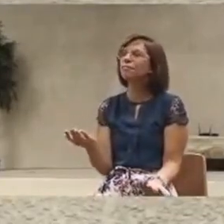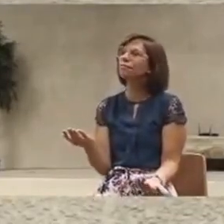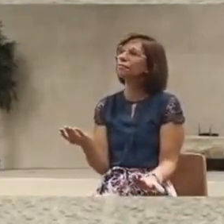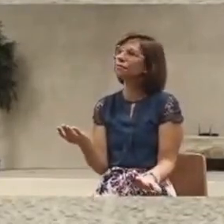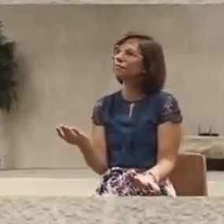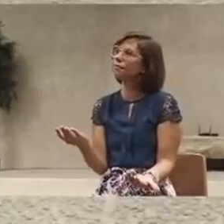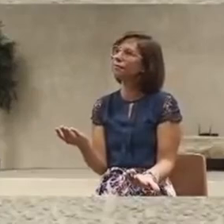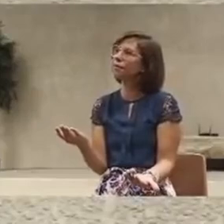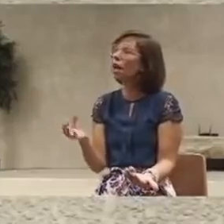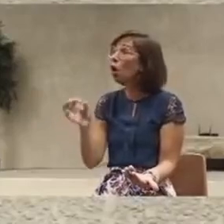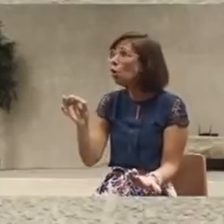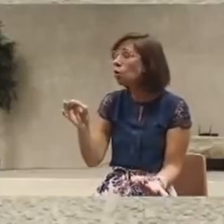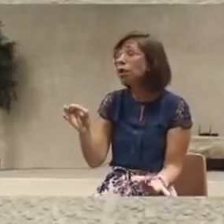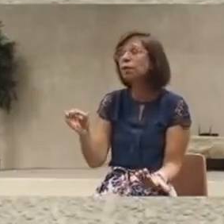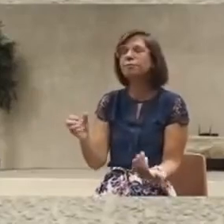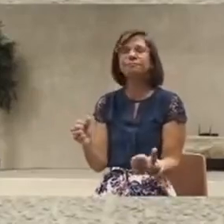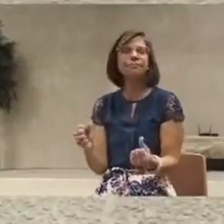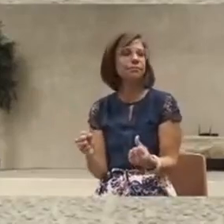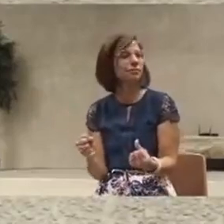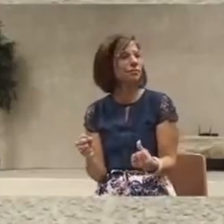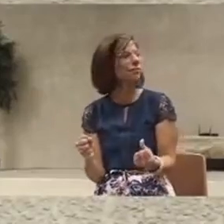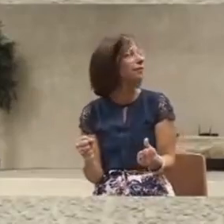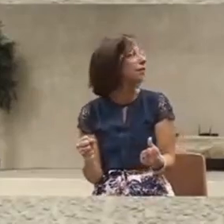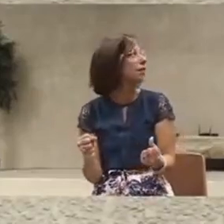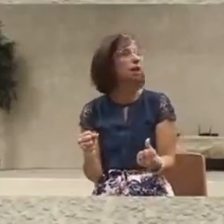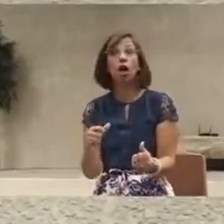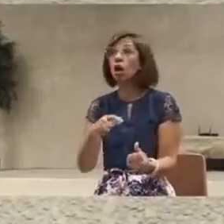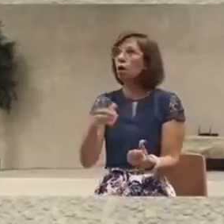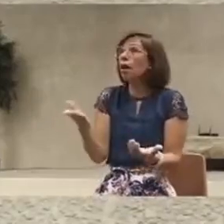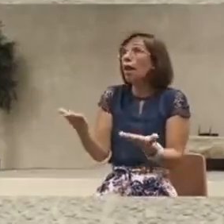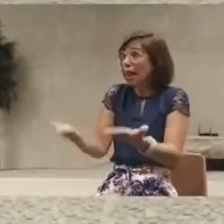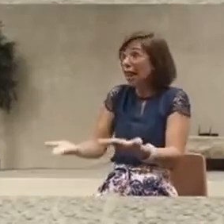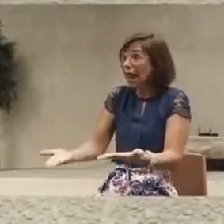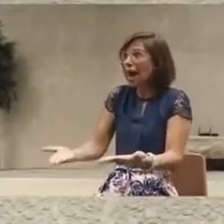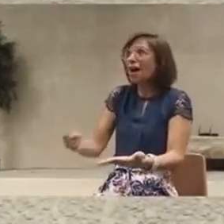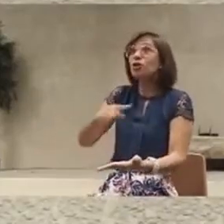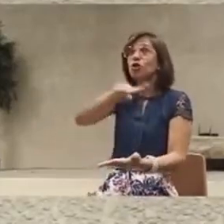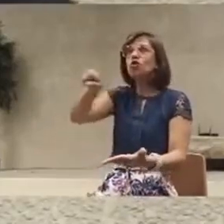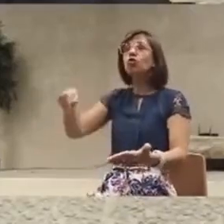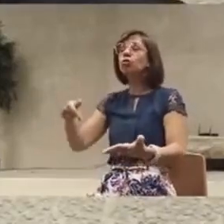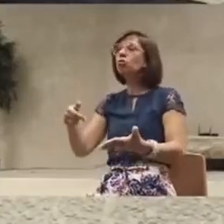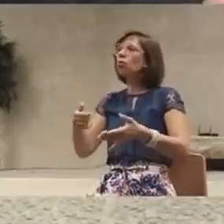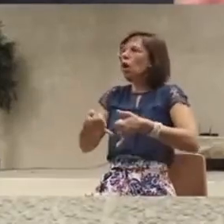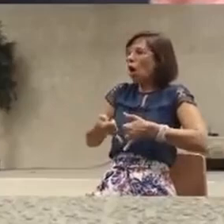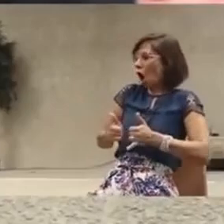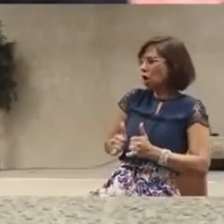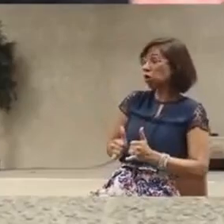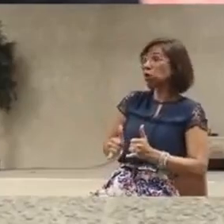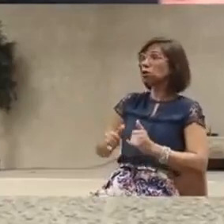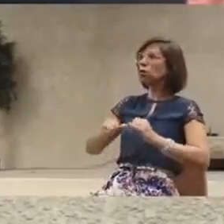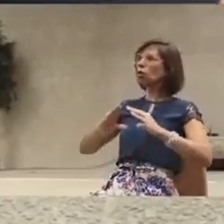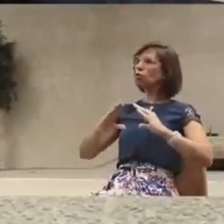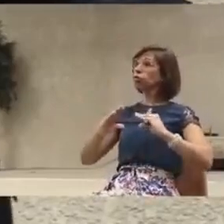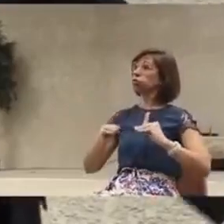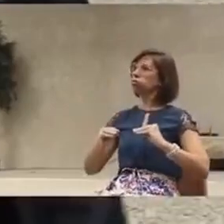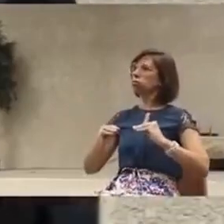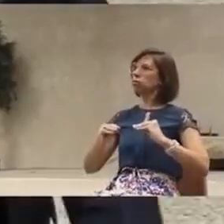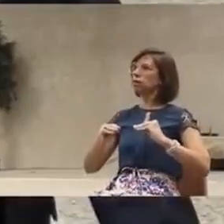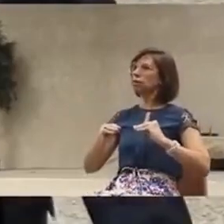avez l'impression d'être immobile. Mais vous êtes d'accord que la Terre est en train de